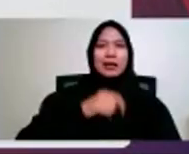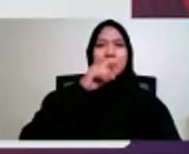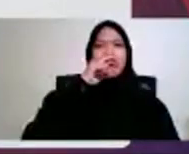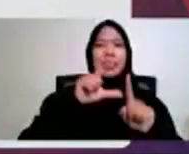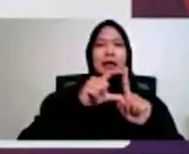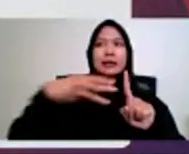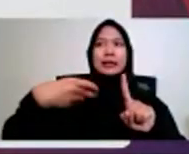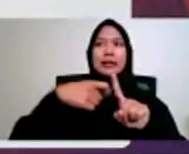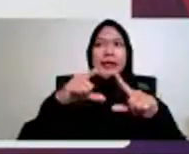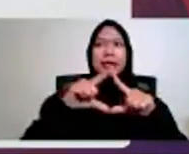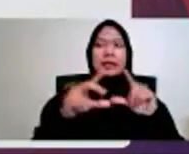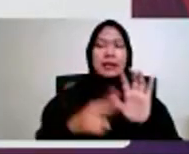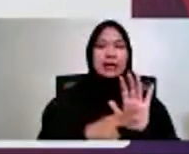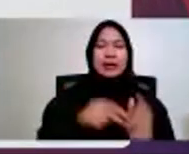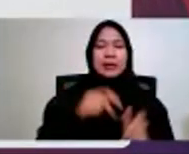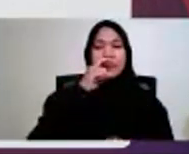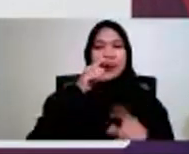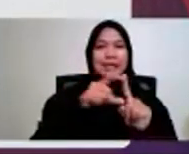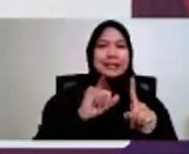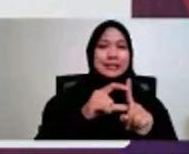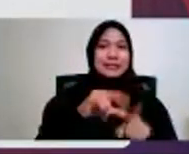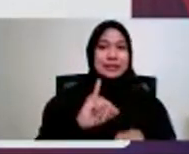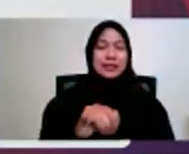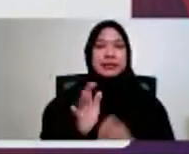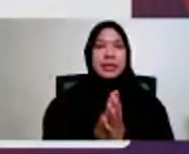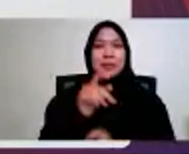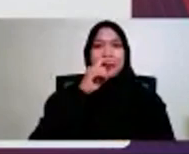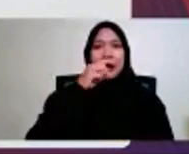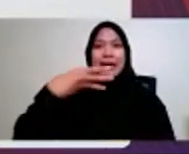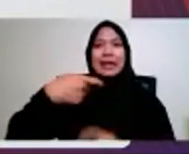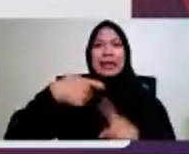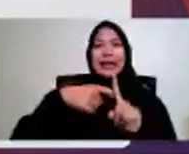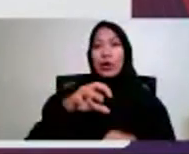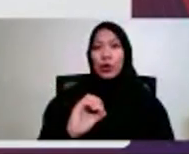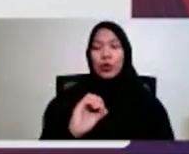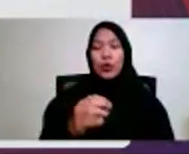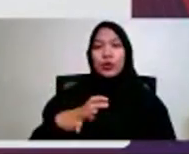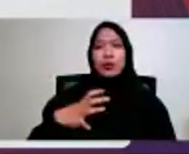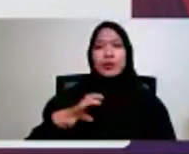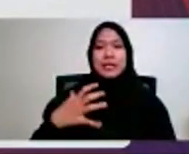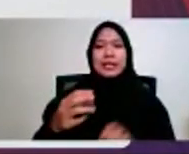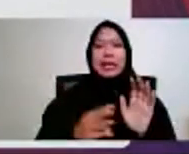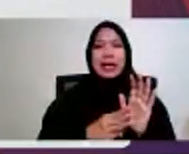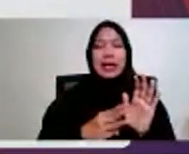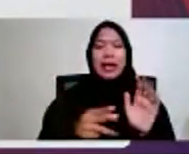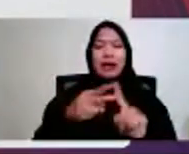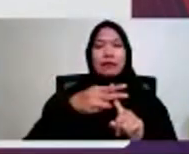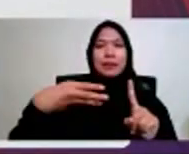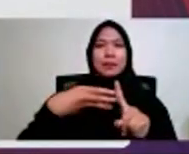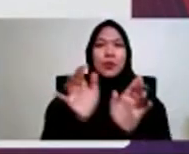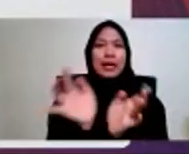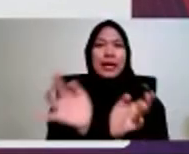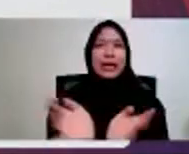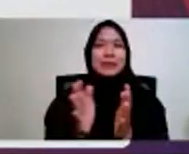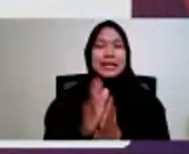Pak Didik ketika juga Firefox sebagai dosen MB UGM dan juga ketua STIE